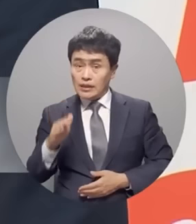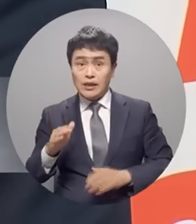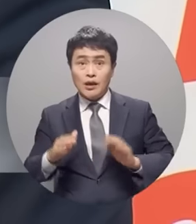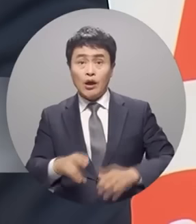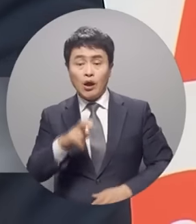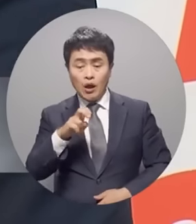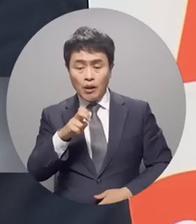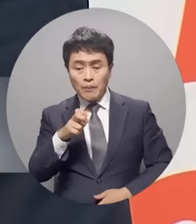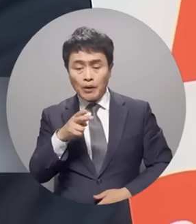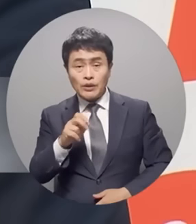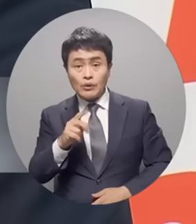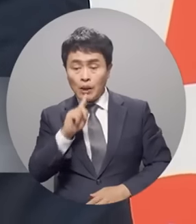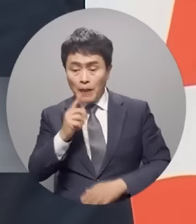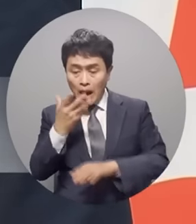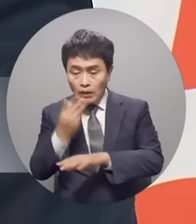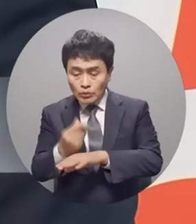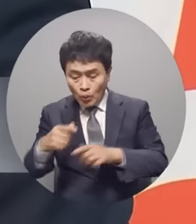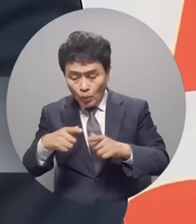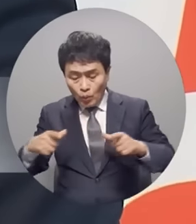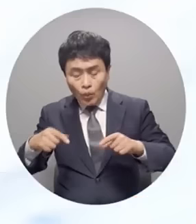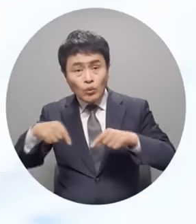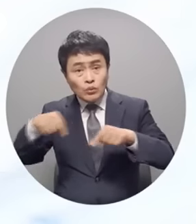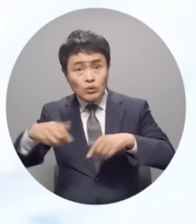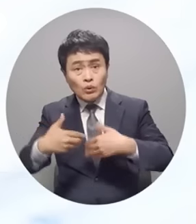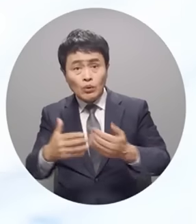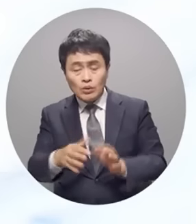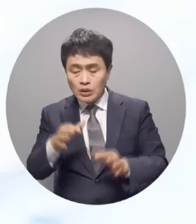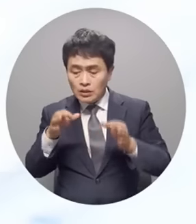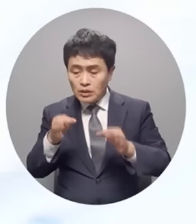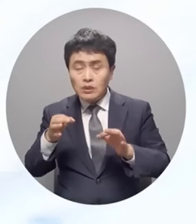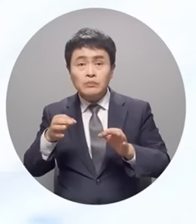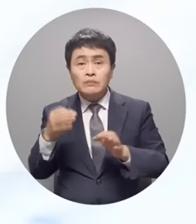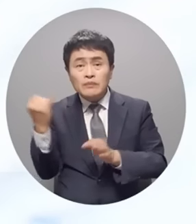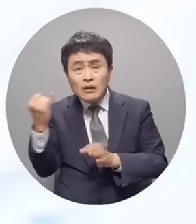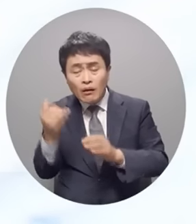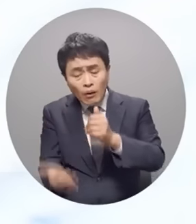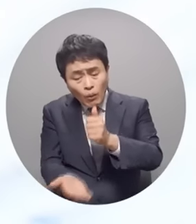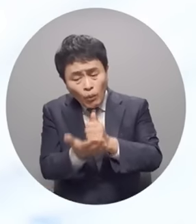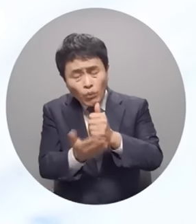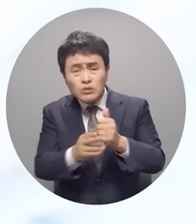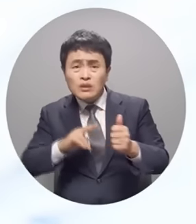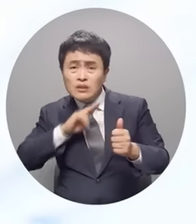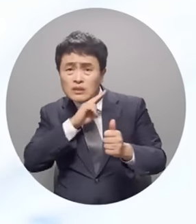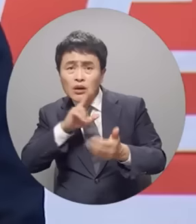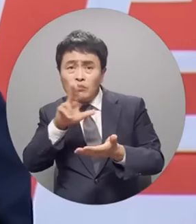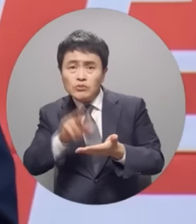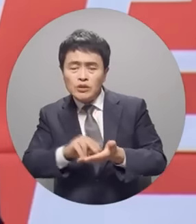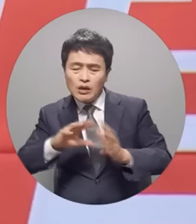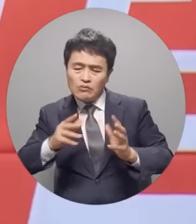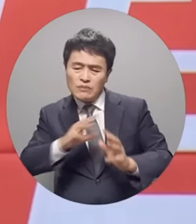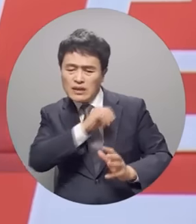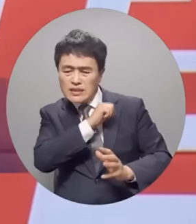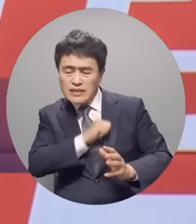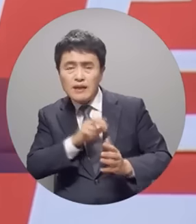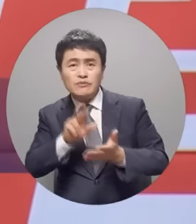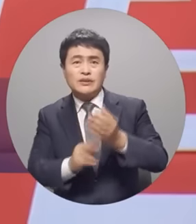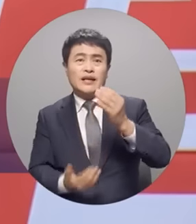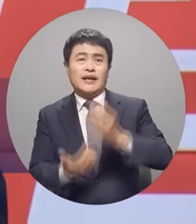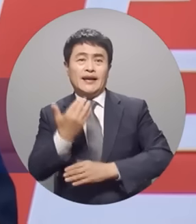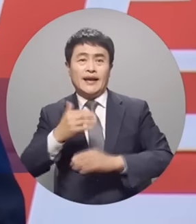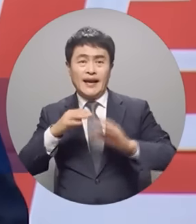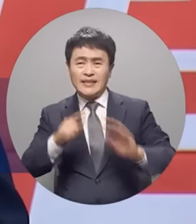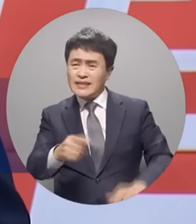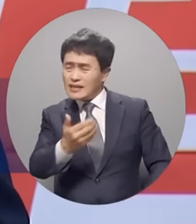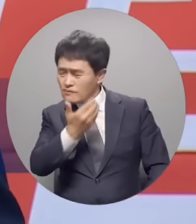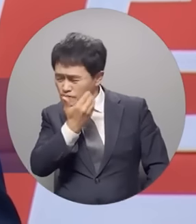씨 녹취와 김건희 여사 공천 개입 의혹으로 국민 인내심이 바닥났다고 주장했습니다. 이렇게